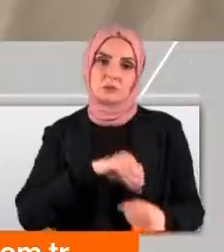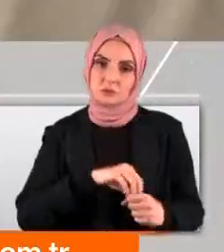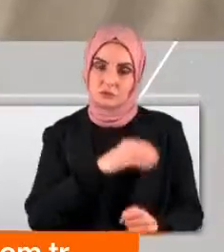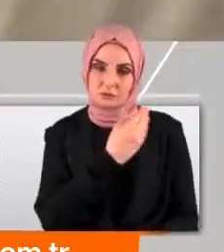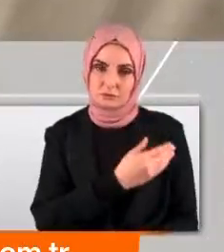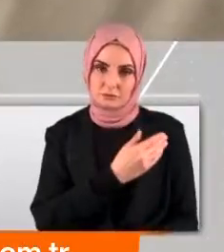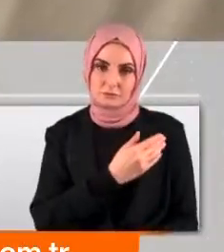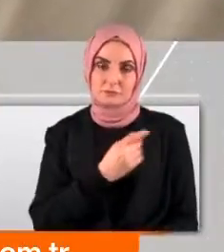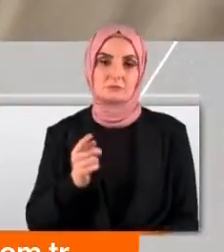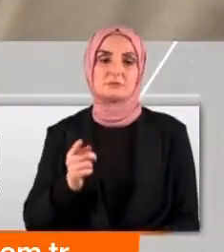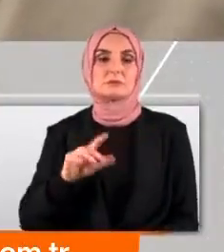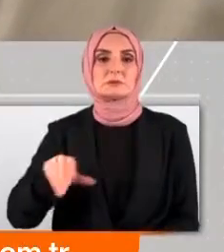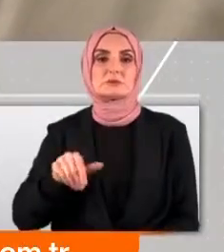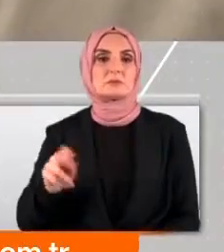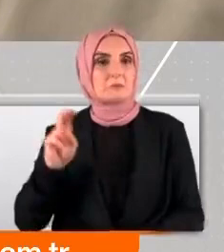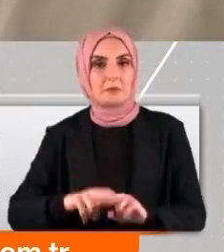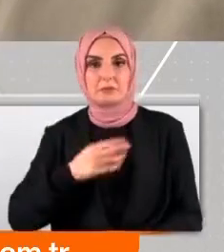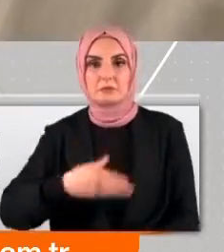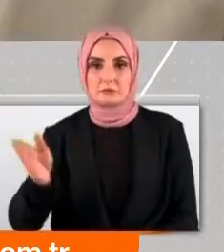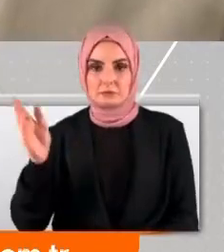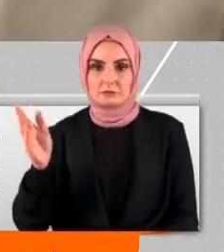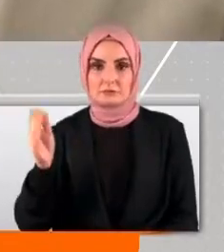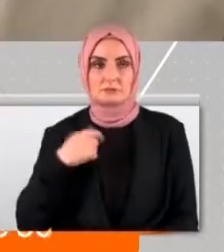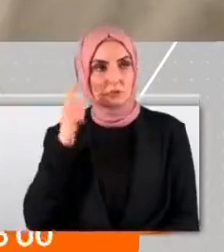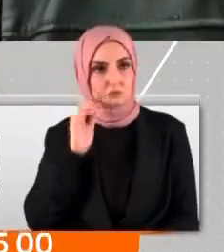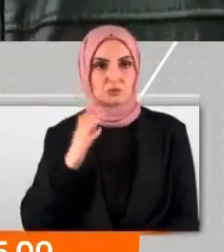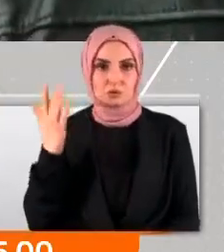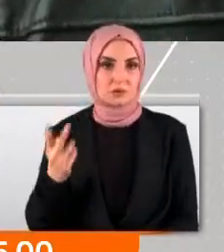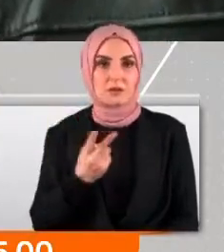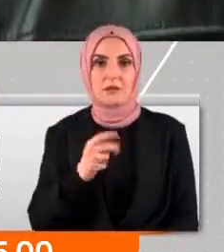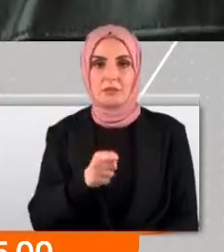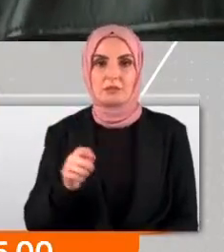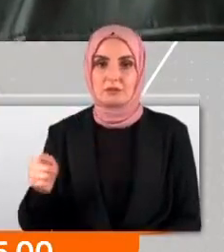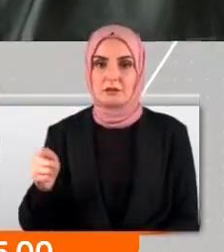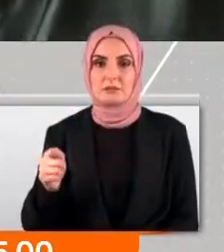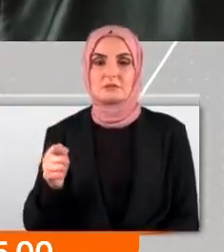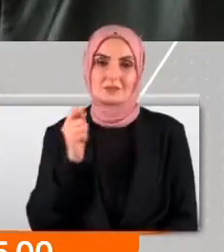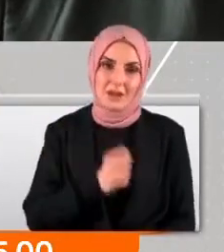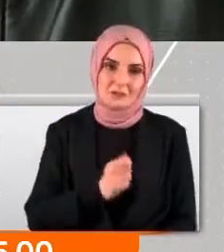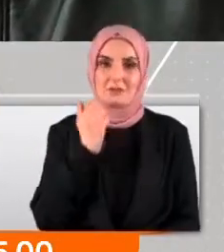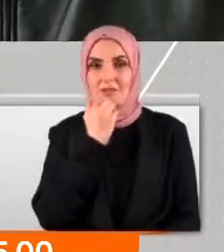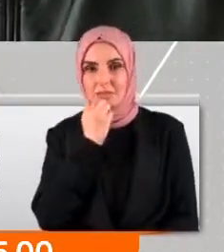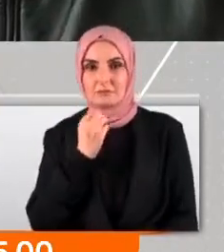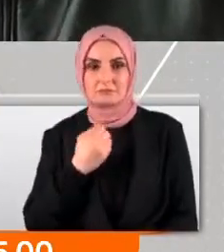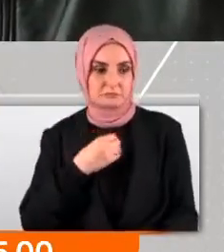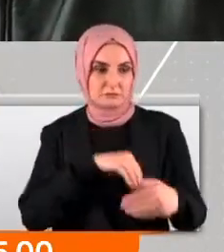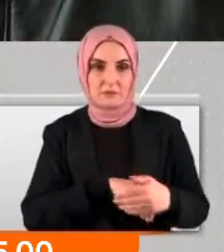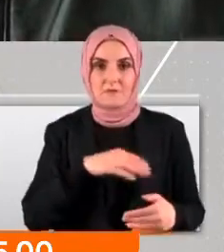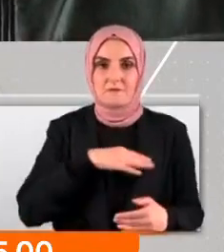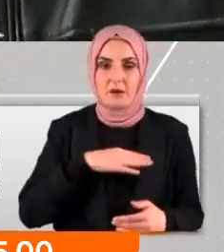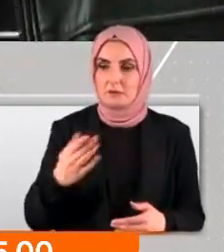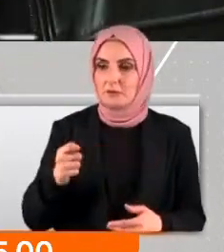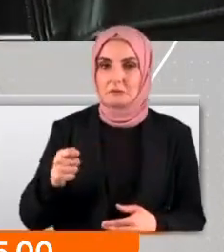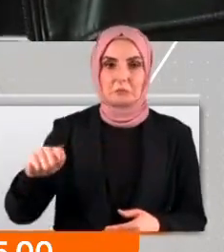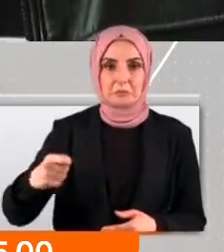uzaklaştı. Yani bir şaşırdık, iki anahtar da bizde. Eve hırsız girdi yok, bir şey yaptı yok. Bu tamirci olabilir. Tamirciye gitmiş araba, yıkamacıya gitmiş